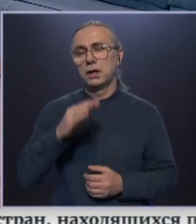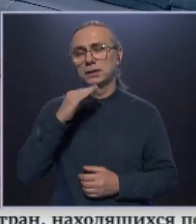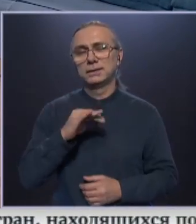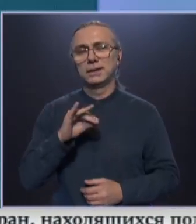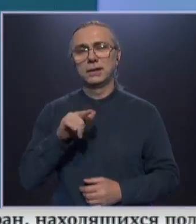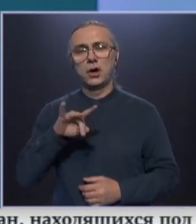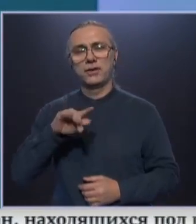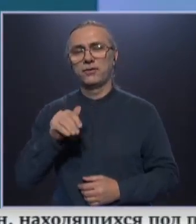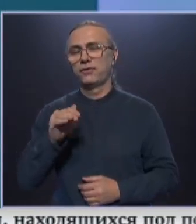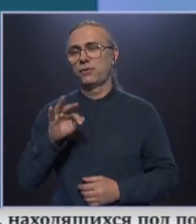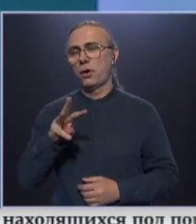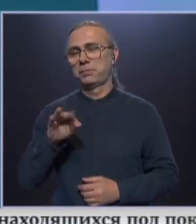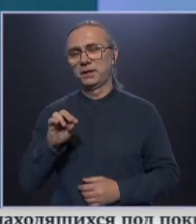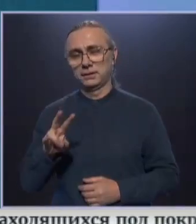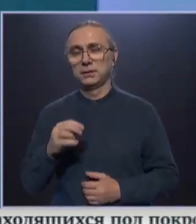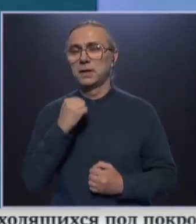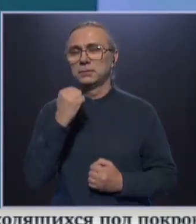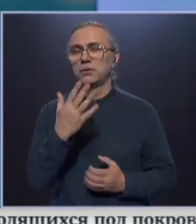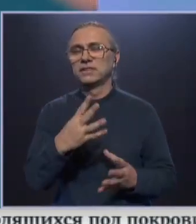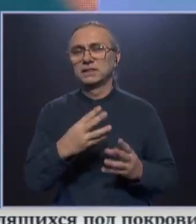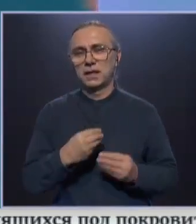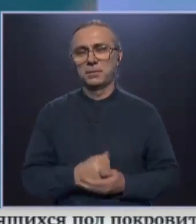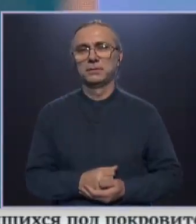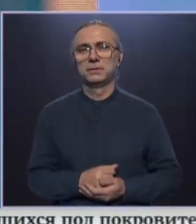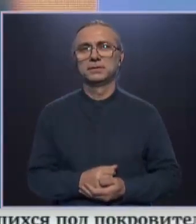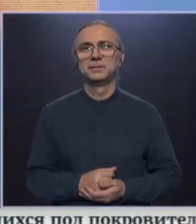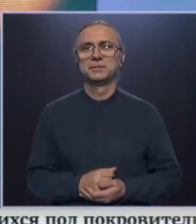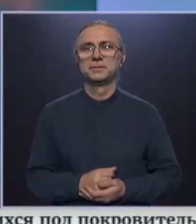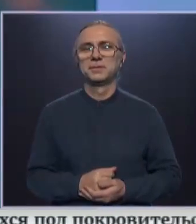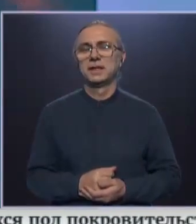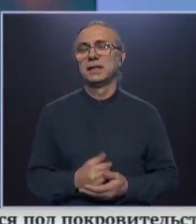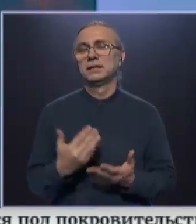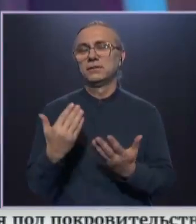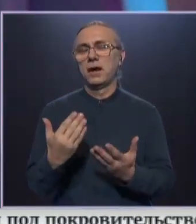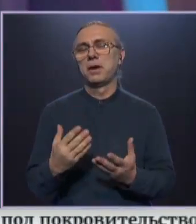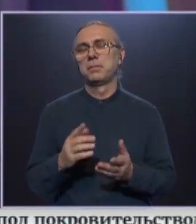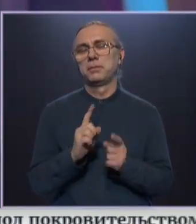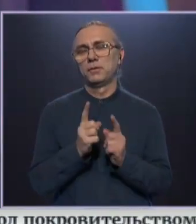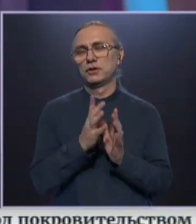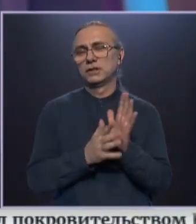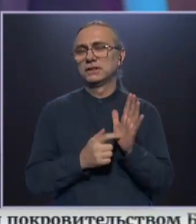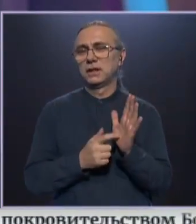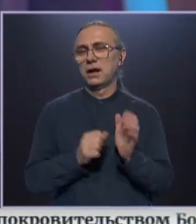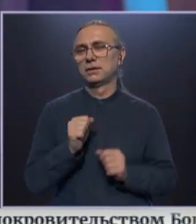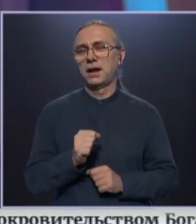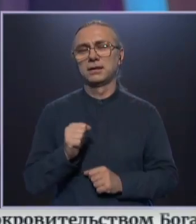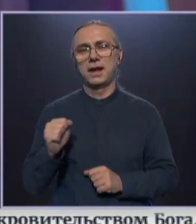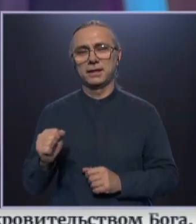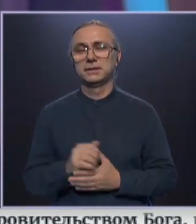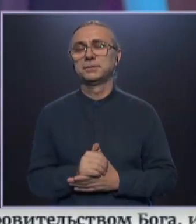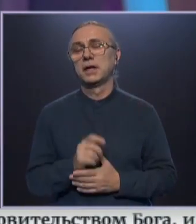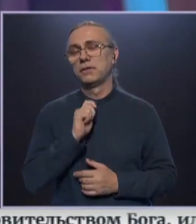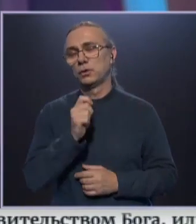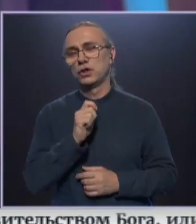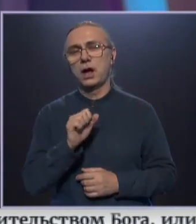Фомин. Отец Игорь, спасибо большое, что вы с нами. Также сегодня... Добрый вечер. С вами сурдопереводчик Андрей Андрейкин. Напомню, что меня зовут Алена